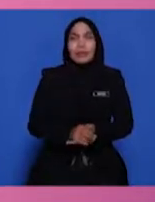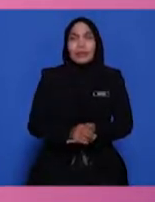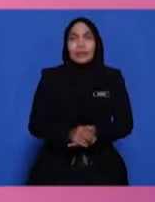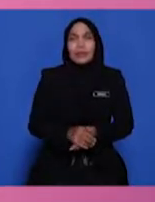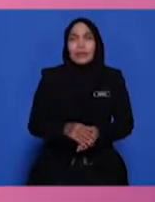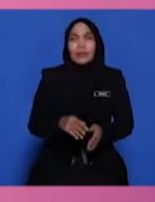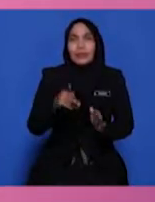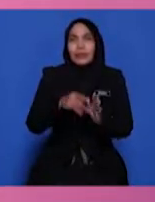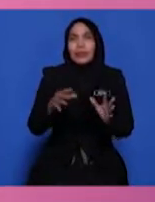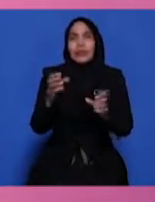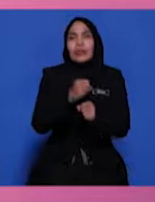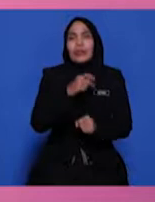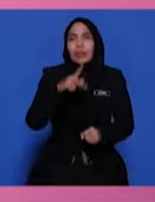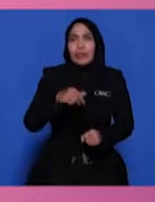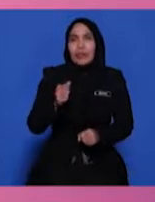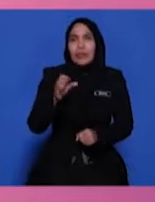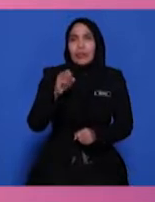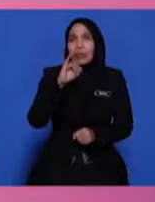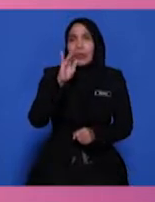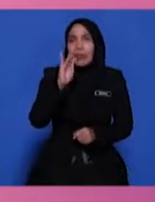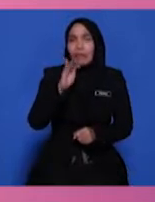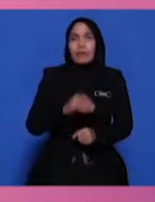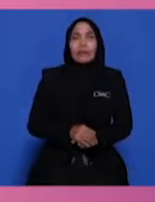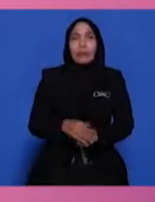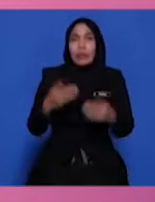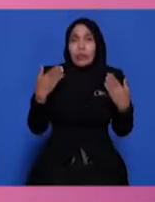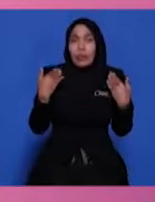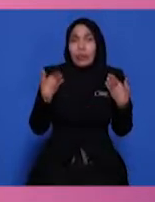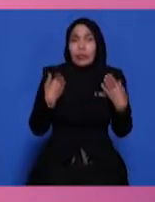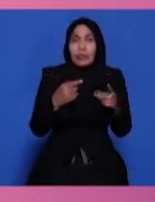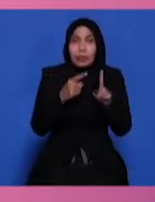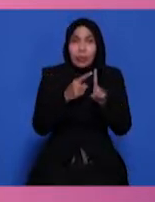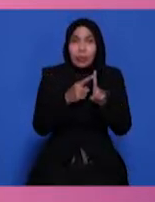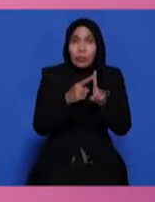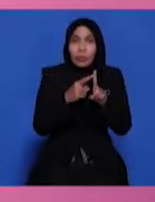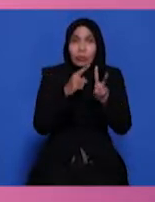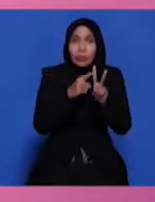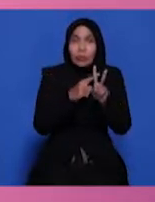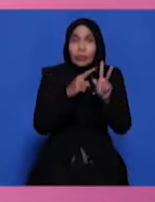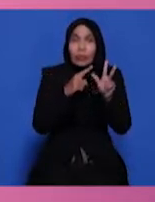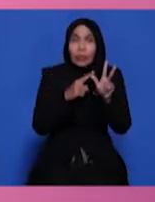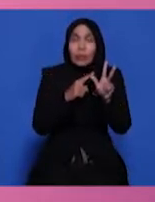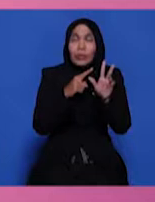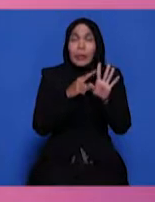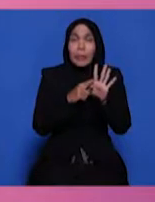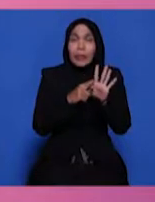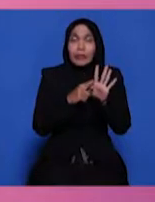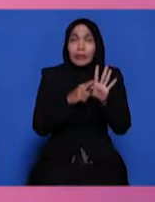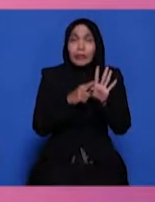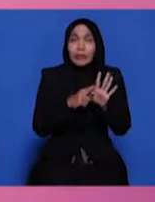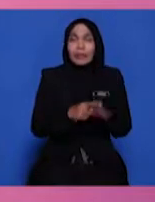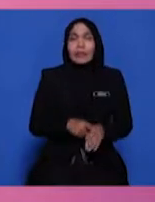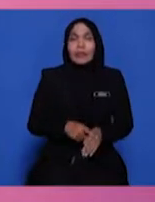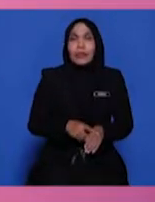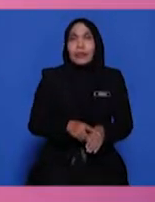pula merangkumi sewa yang diterima, faedah yang diterima, dividen dan sebagainya.